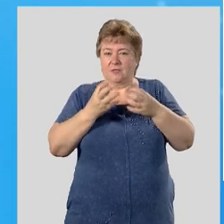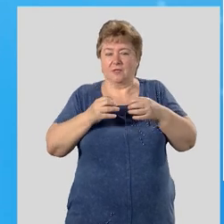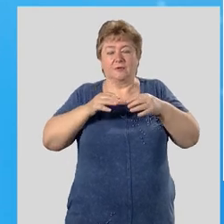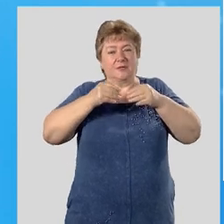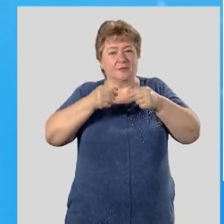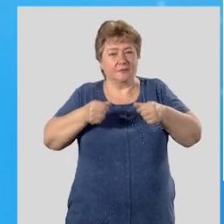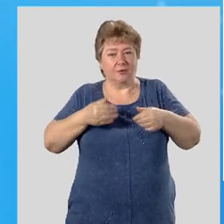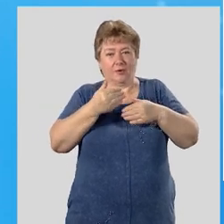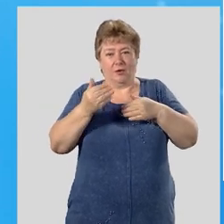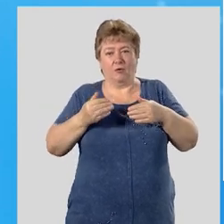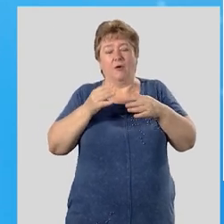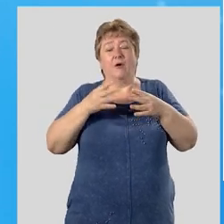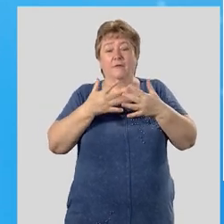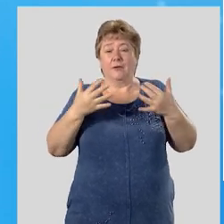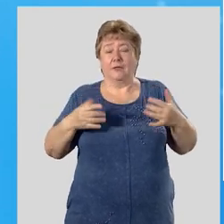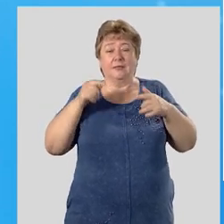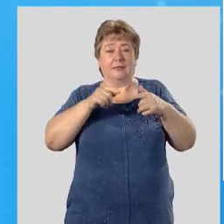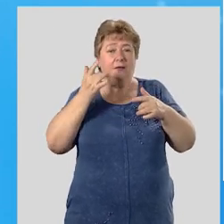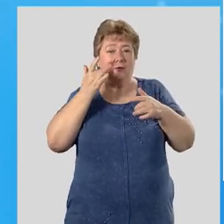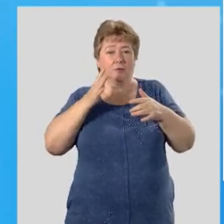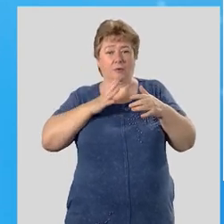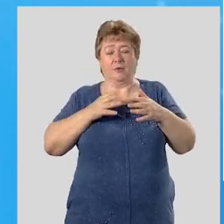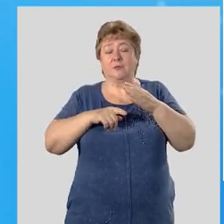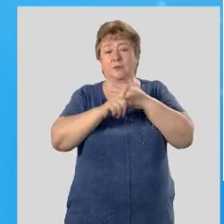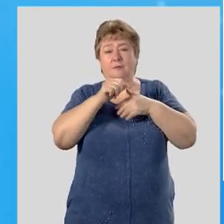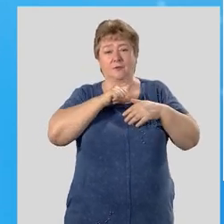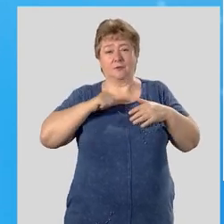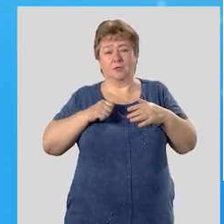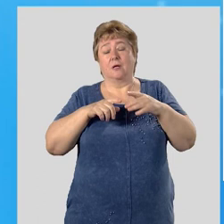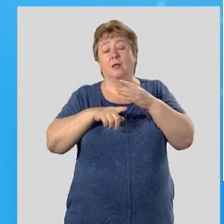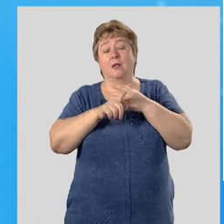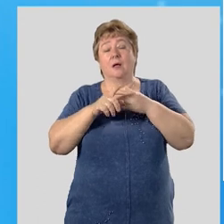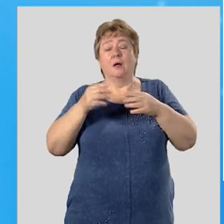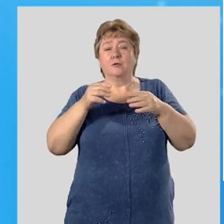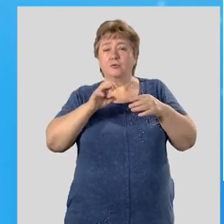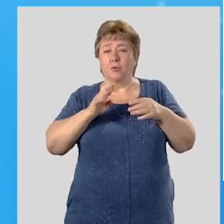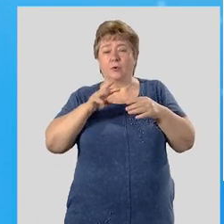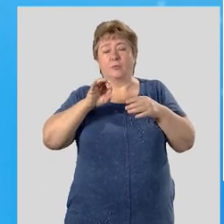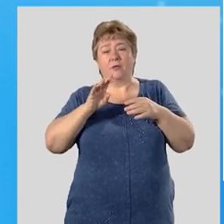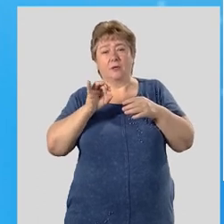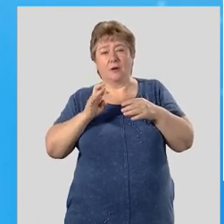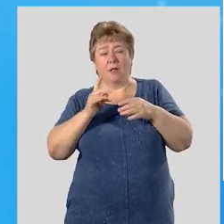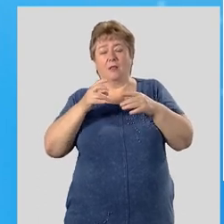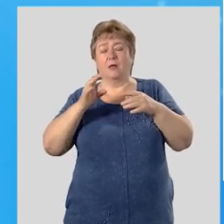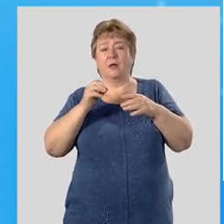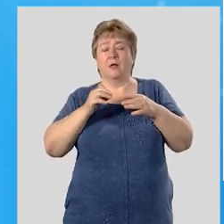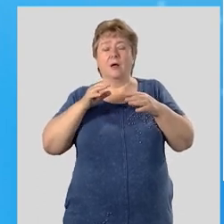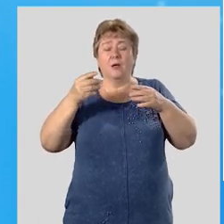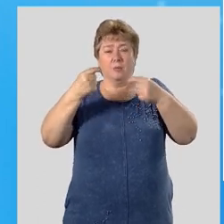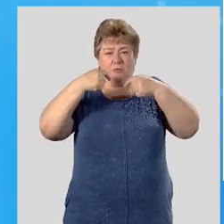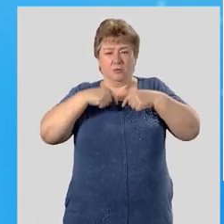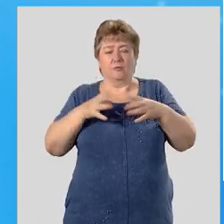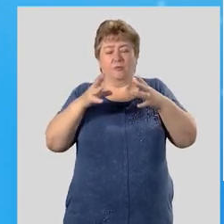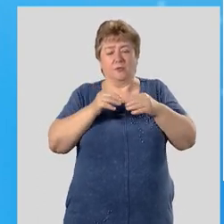всасываются растворенные ей вещества. И те, которые были в ней с самого начала, соли, минералы, микроэлементы, и те, которые поступили к нам в